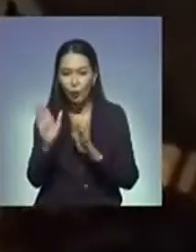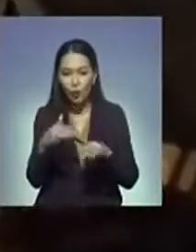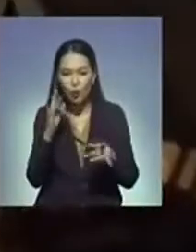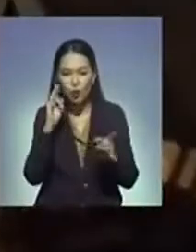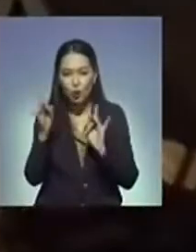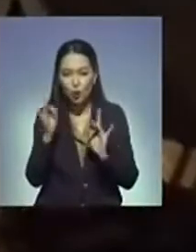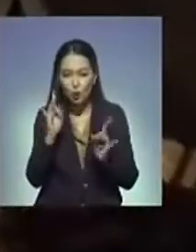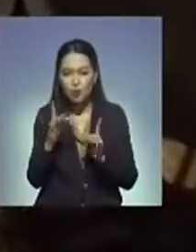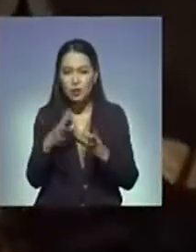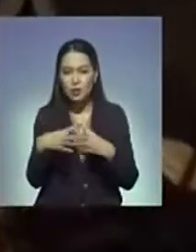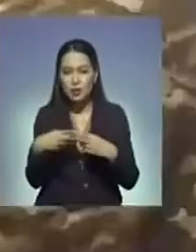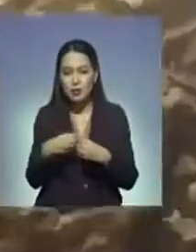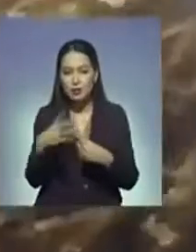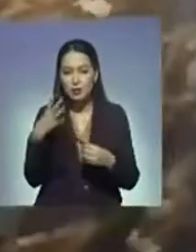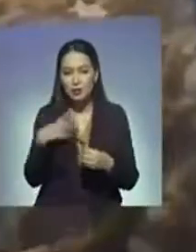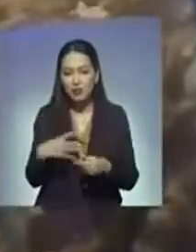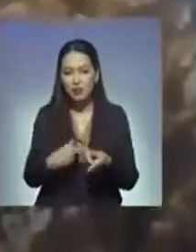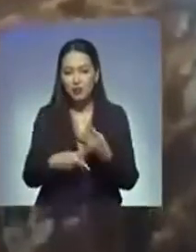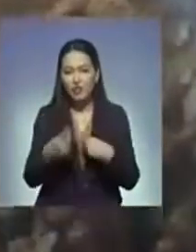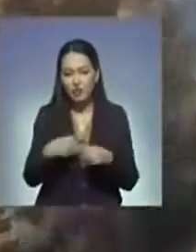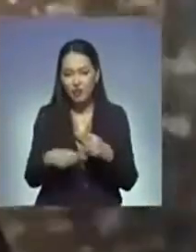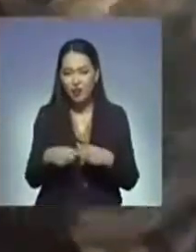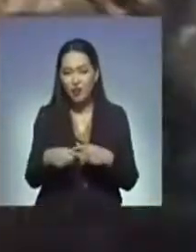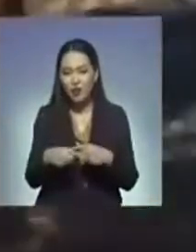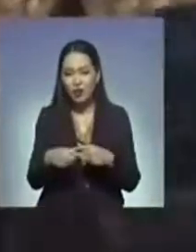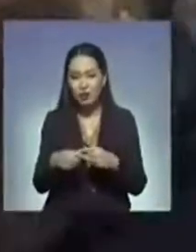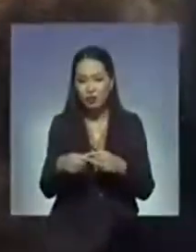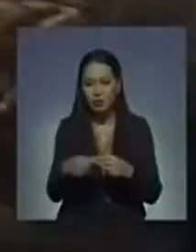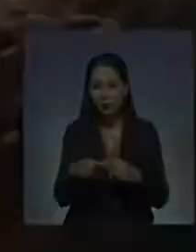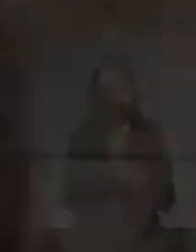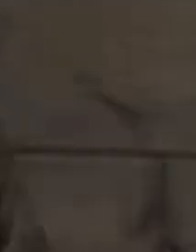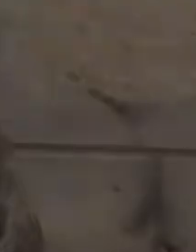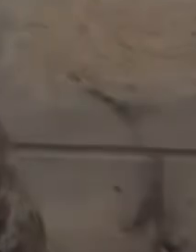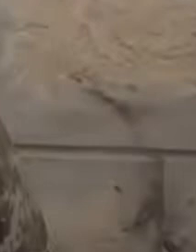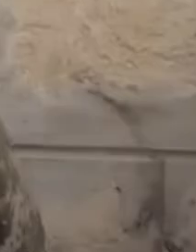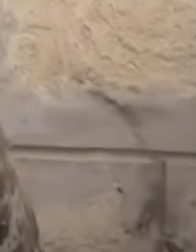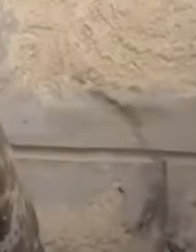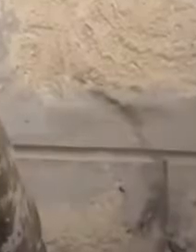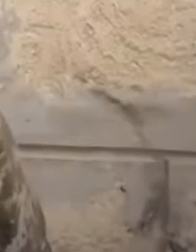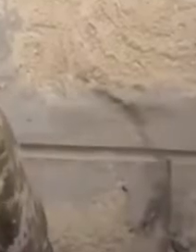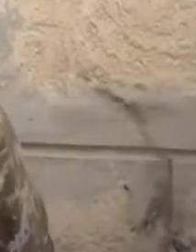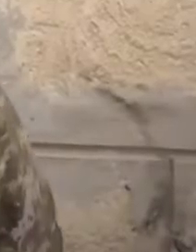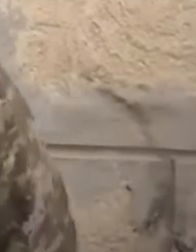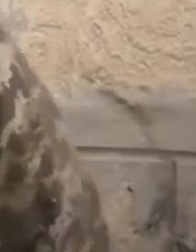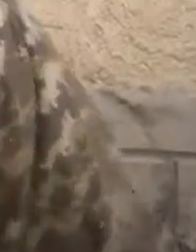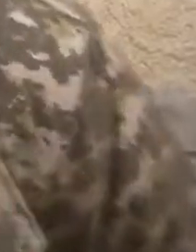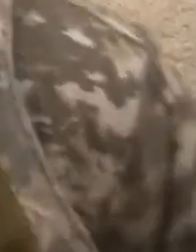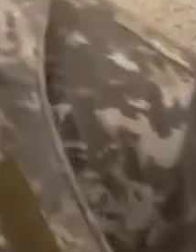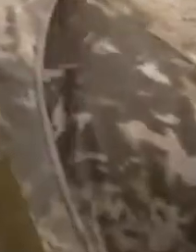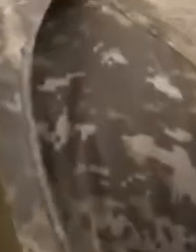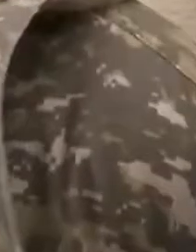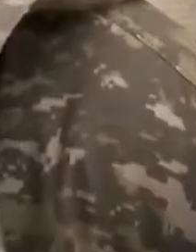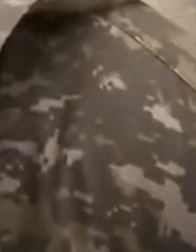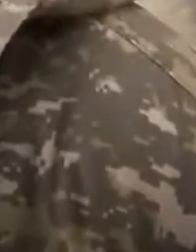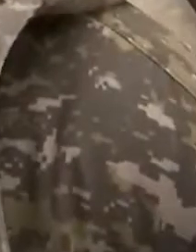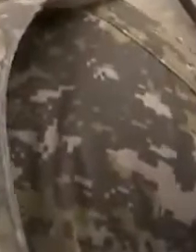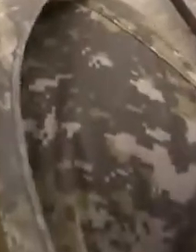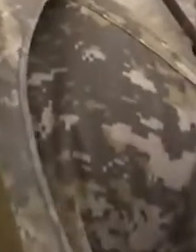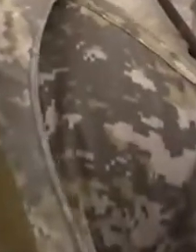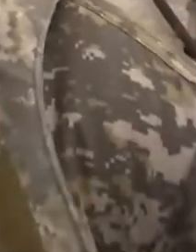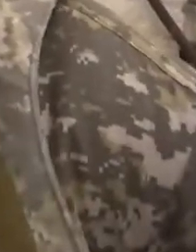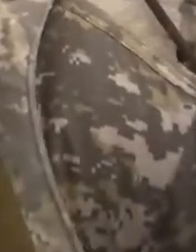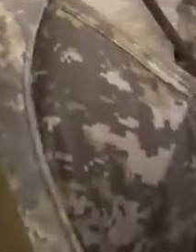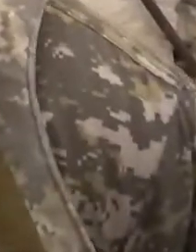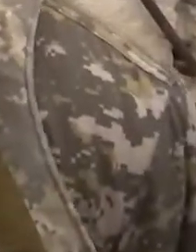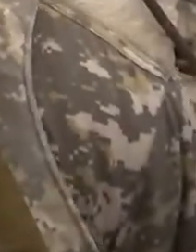семейное дело пришлось свернуть, а пернатых посадить в коробки. Недавно заявил, месяц.